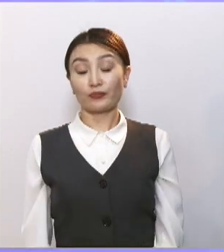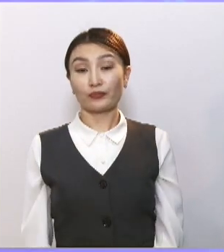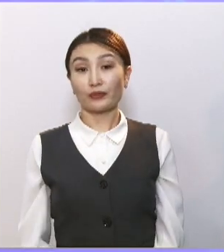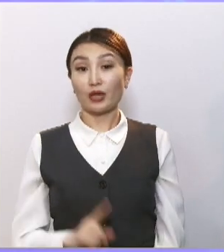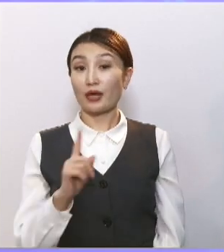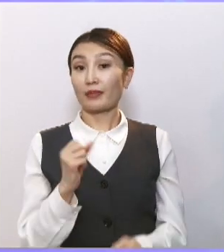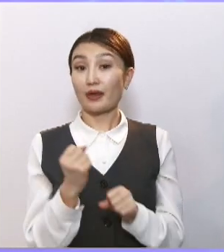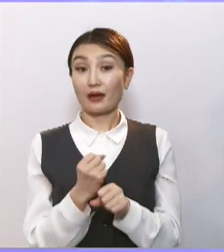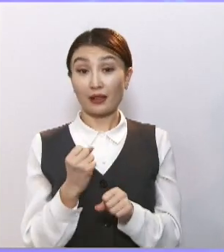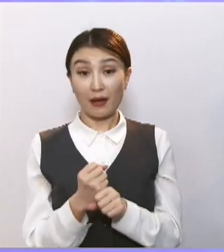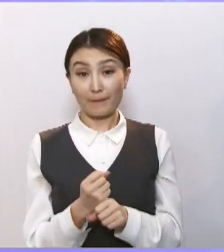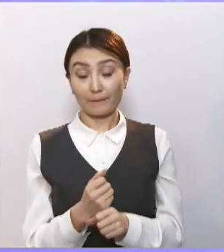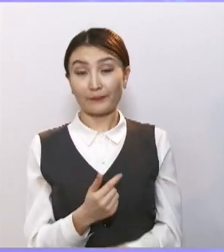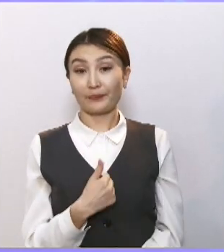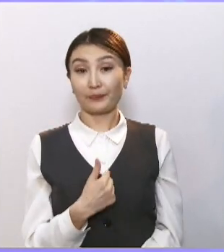Эмне кыламын?